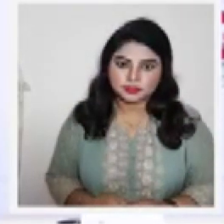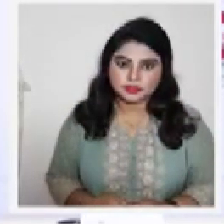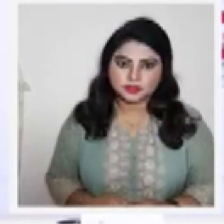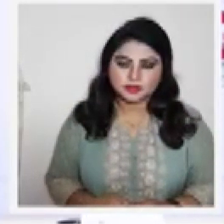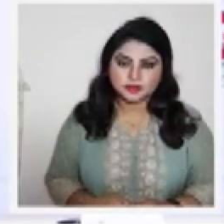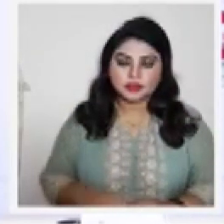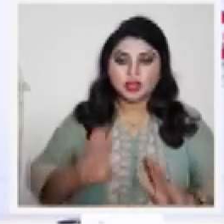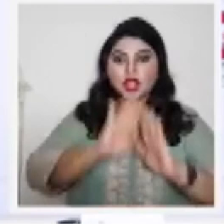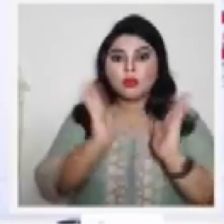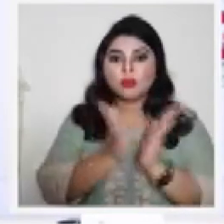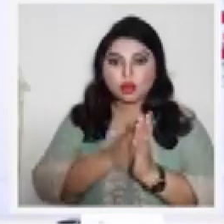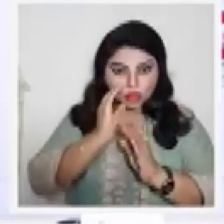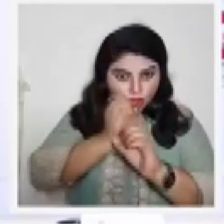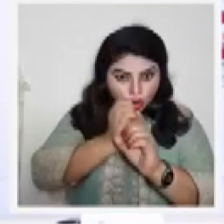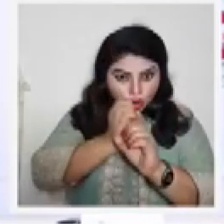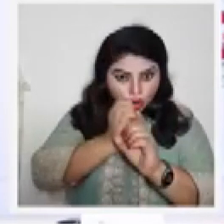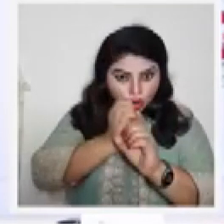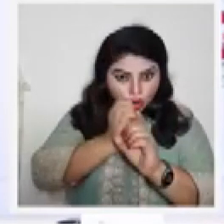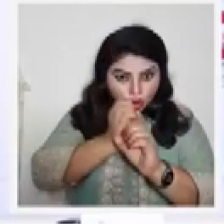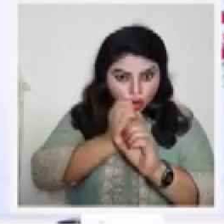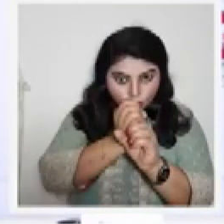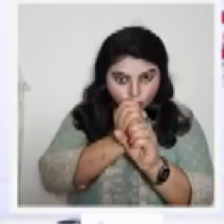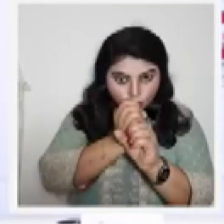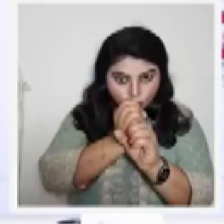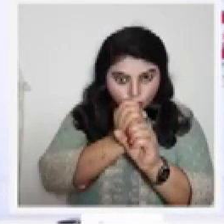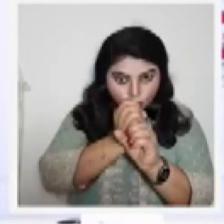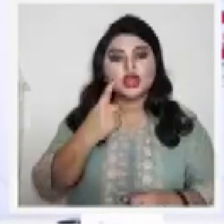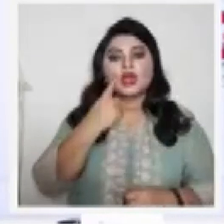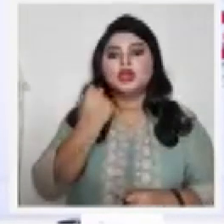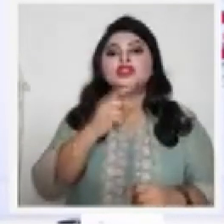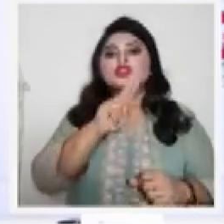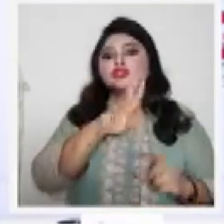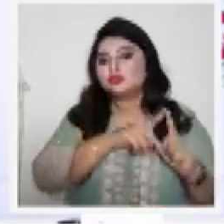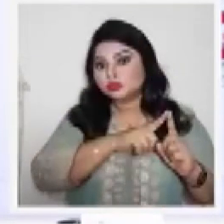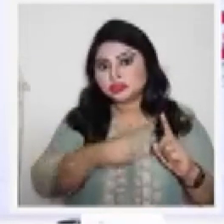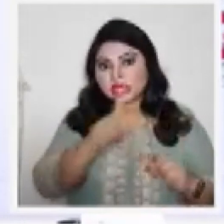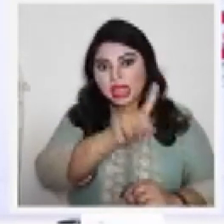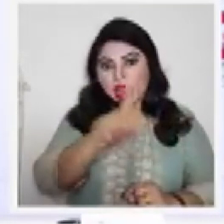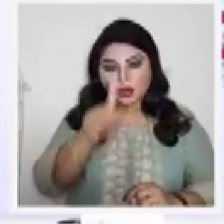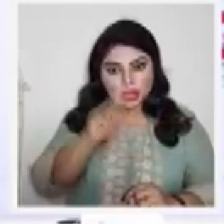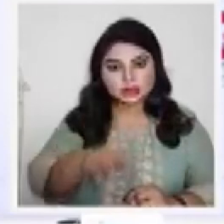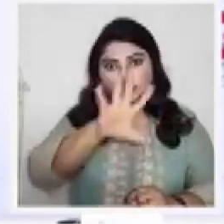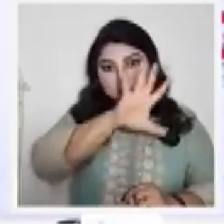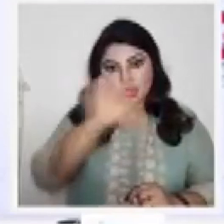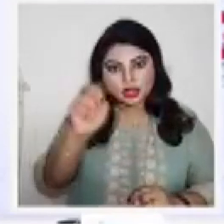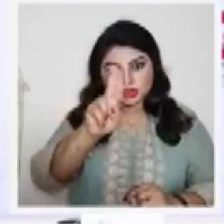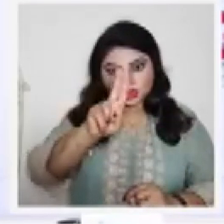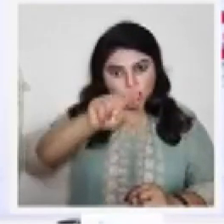মোট পরীক্ষাগার 84টি, গত 24 ঘন্টায় নমুনা সংগ্রহ হয়েছে 11,529টি।